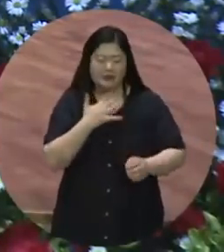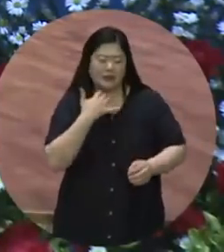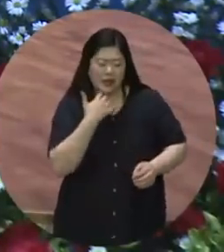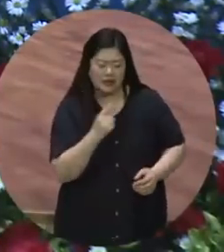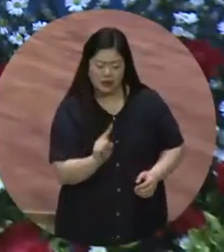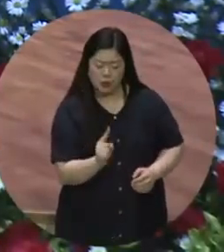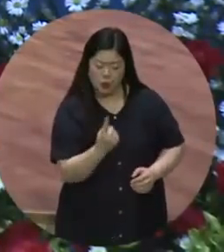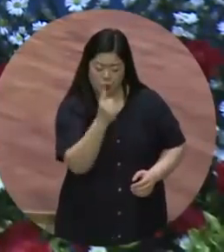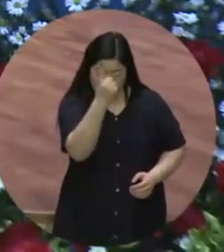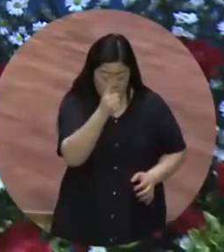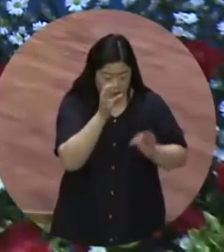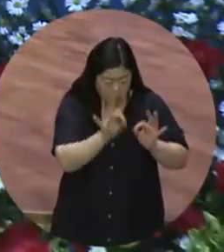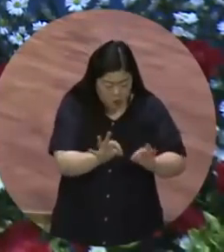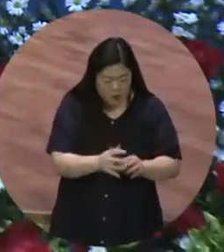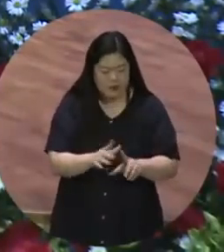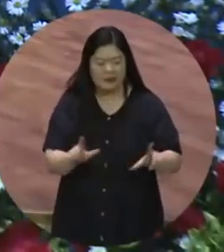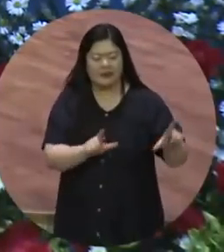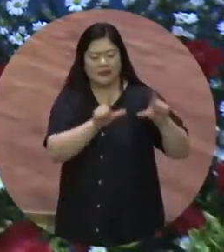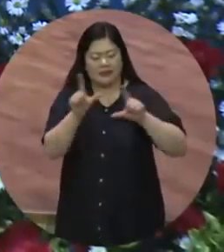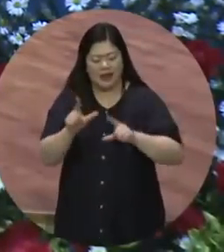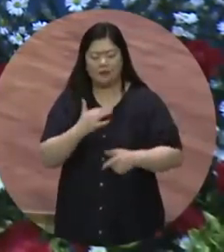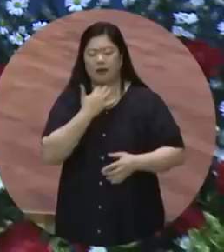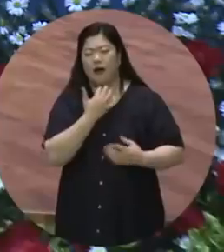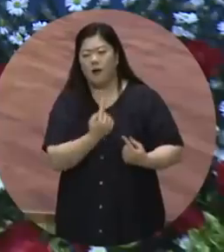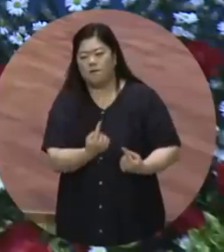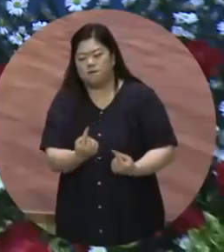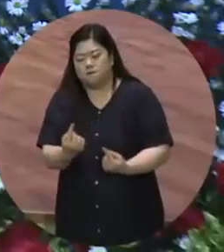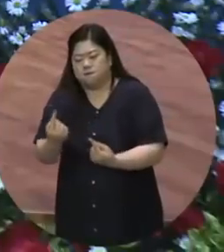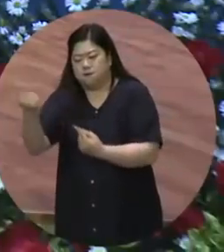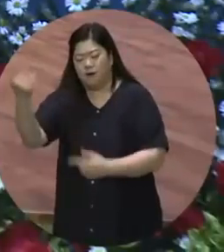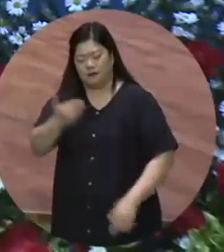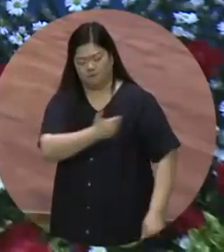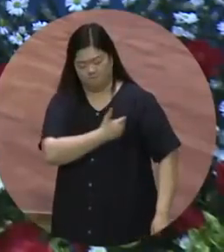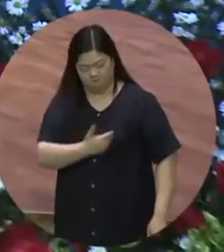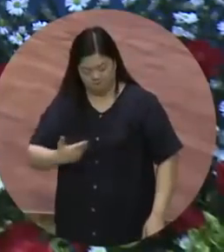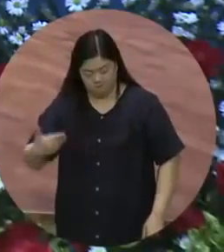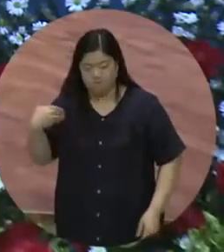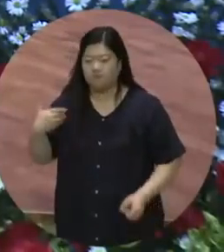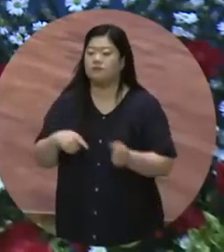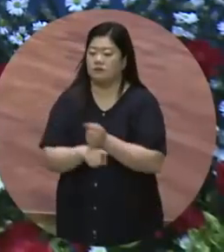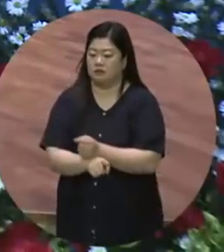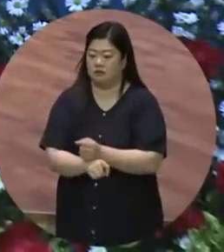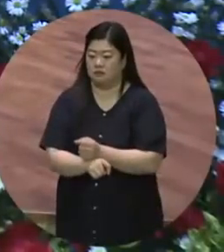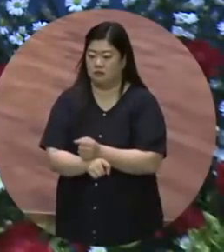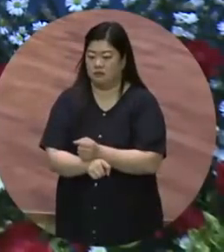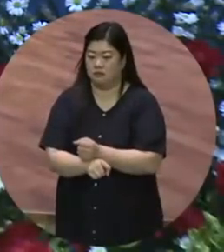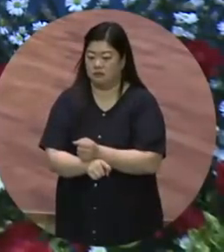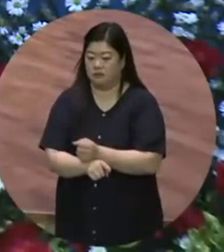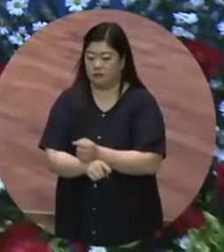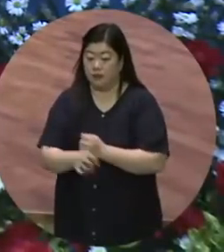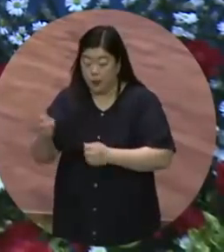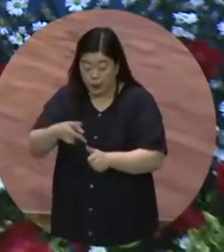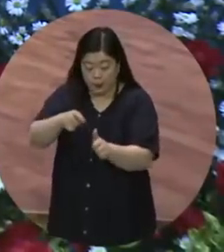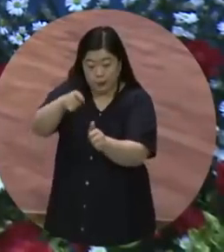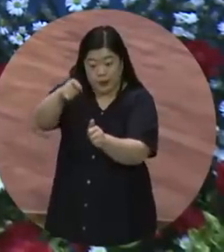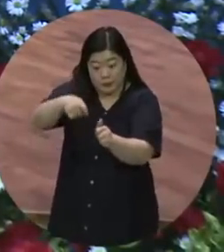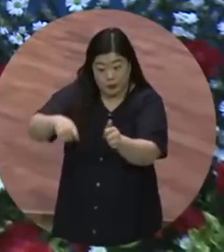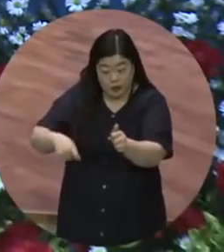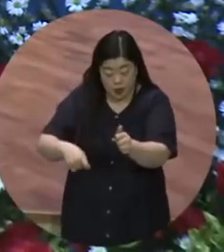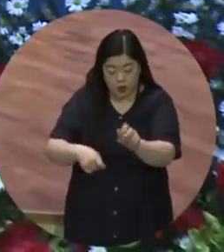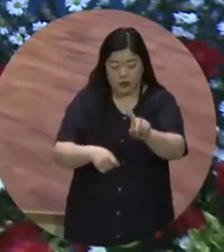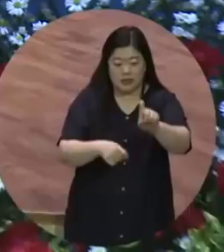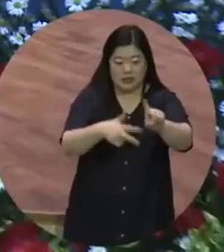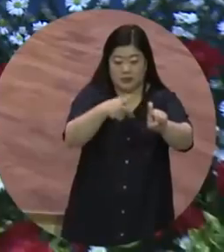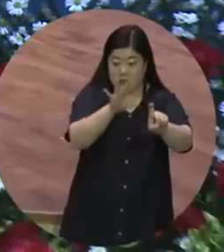산 사람이다. 나이가 높고, 그 표현이에요. 히브리 11장 13절에도 보면 아브라함이 믿음을 따라